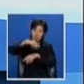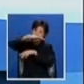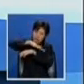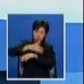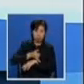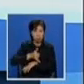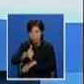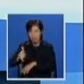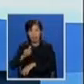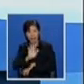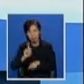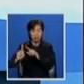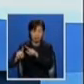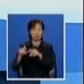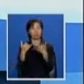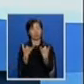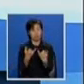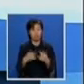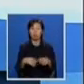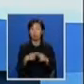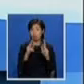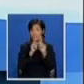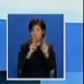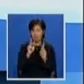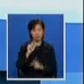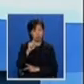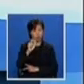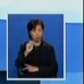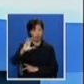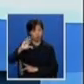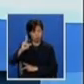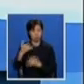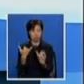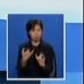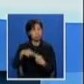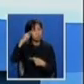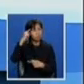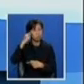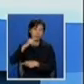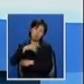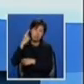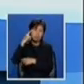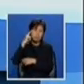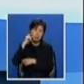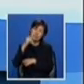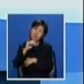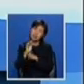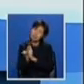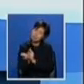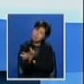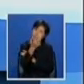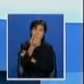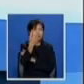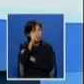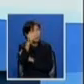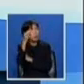อชก็กำลังมีการประชุมคณะกรรมการสอชนะครับซึ่งในช่วงสายๆก็คงจะได้มีการรายงานผลของการประชุมให้ทราบต่อ